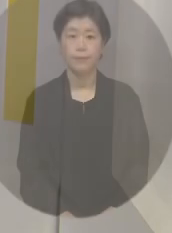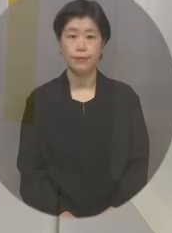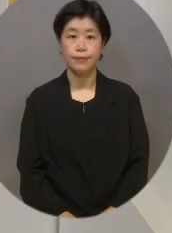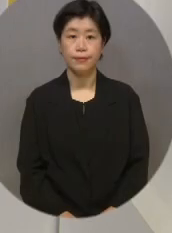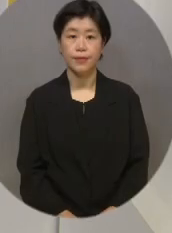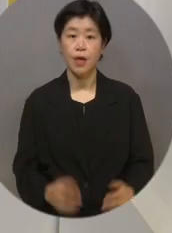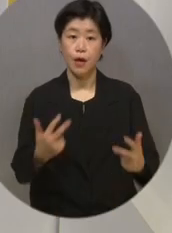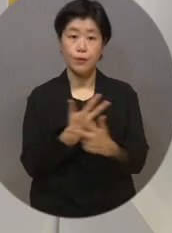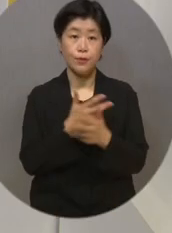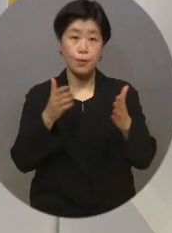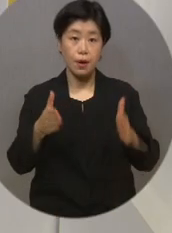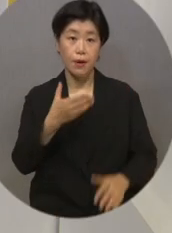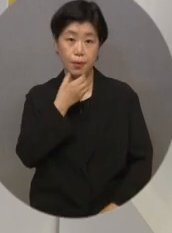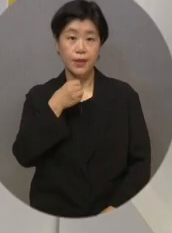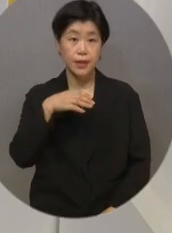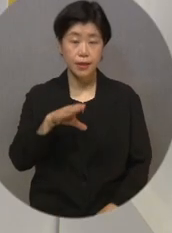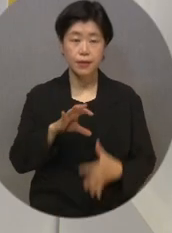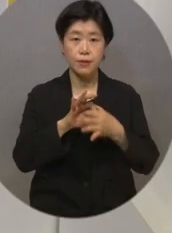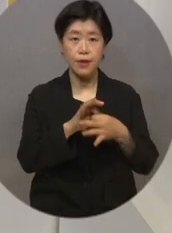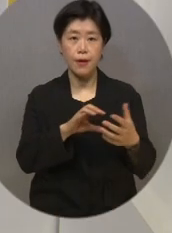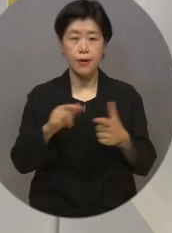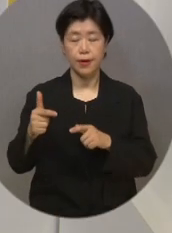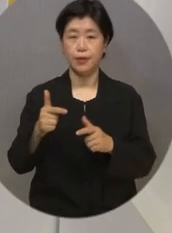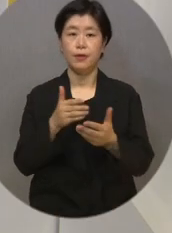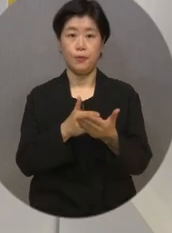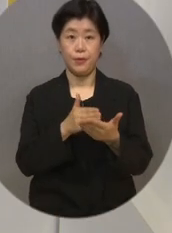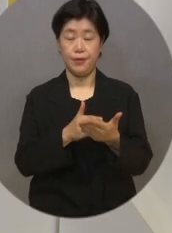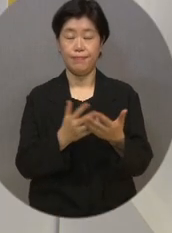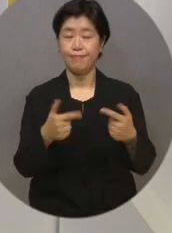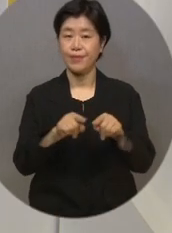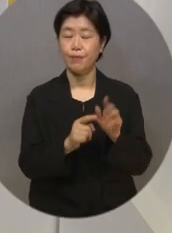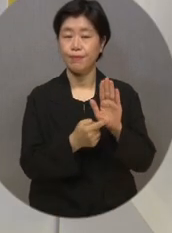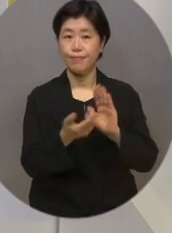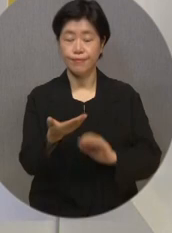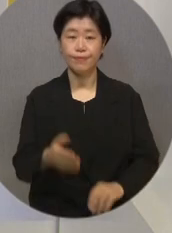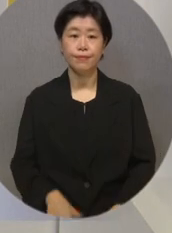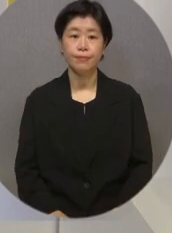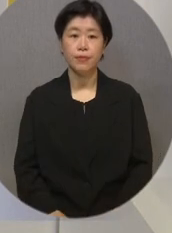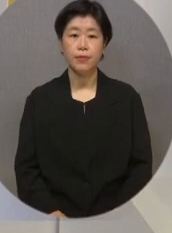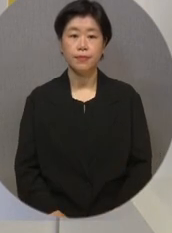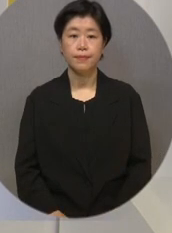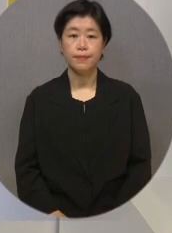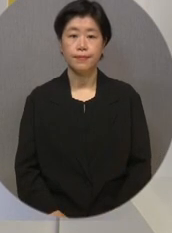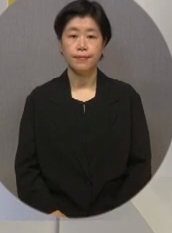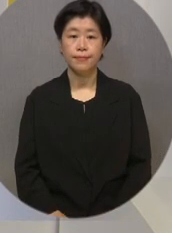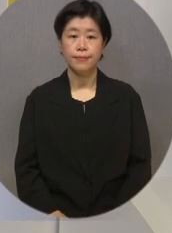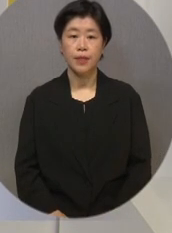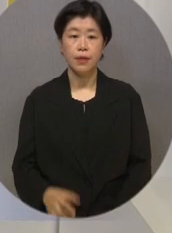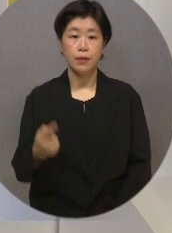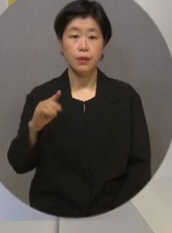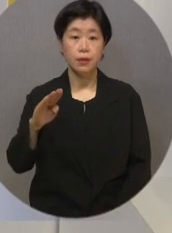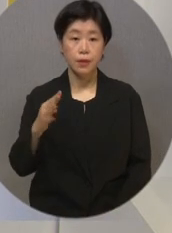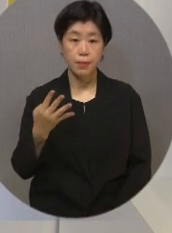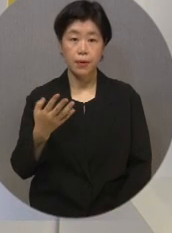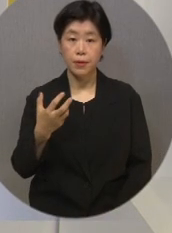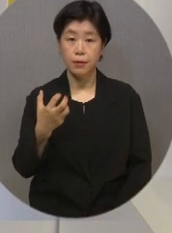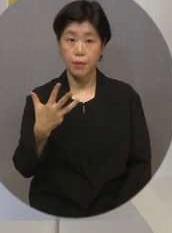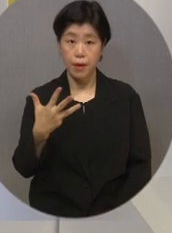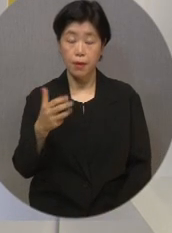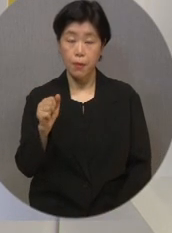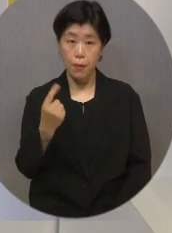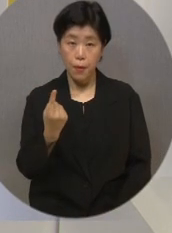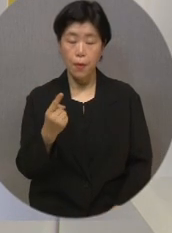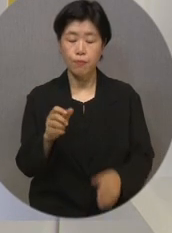한 주간의 복직의 소식을 장애인 신문과 함께 만나봅니다 장애인 신문 1488호 첫 번째